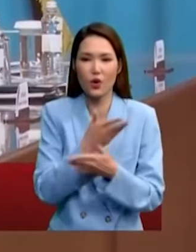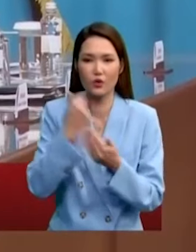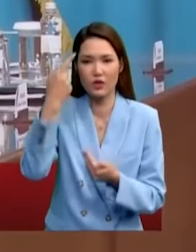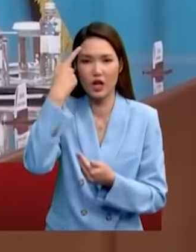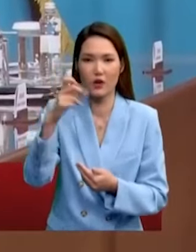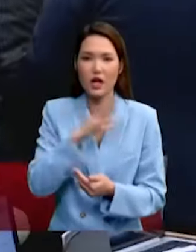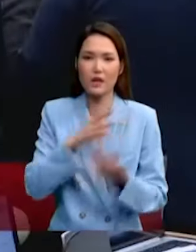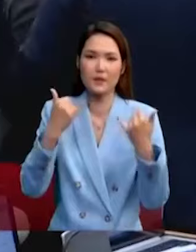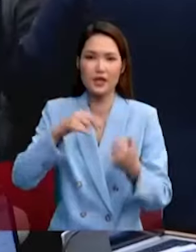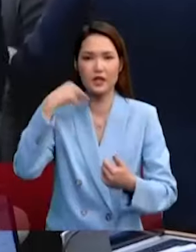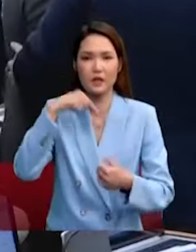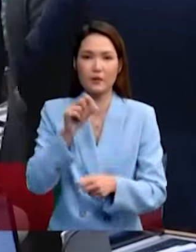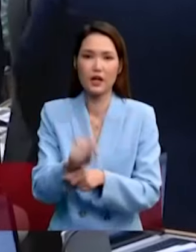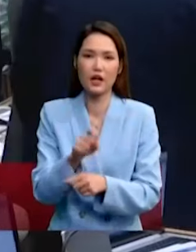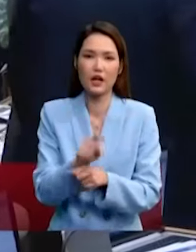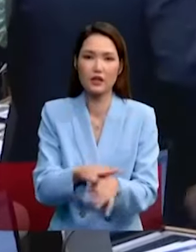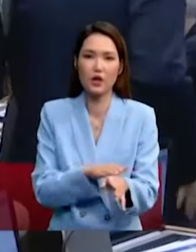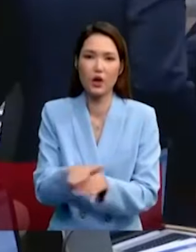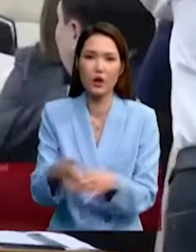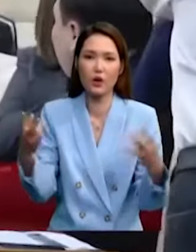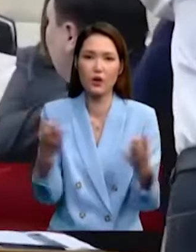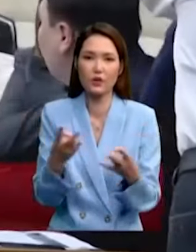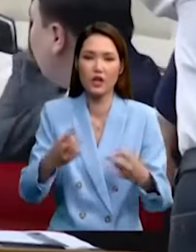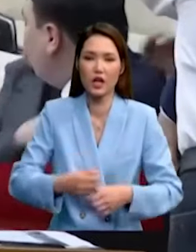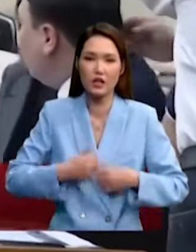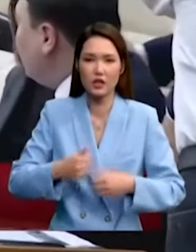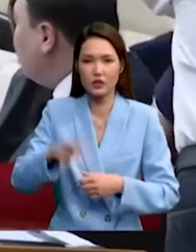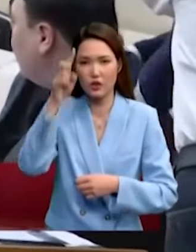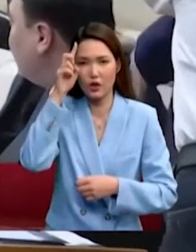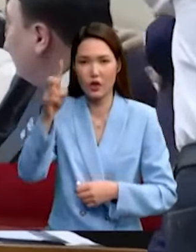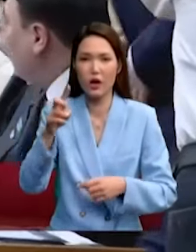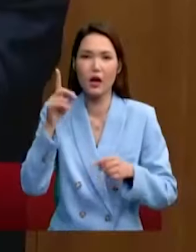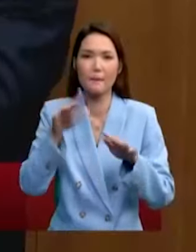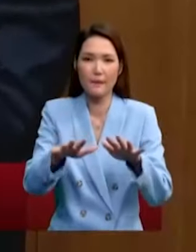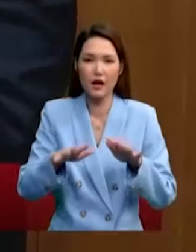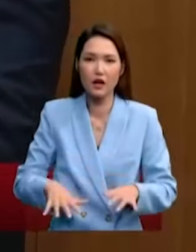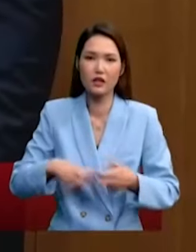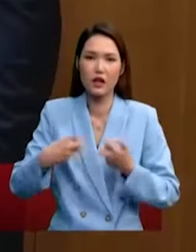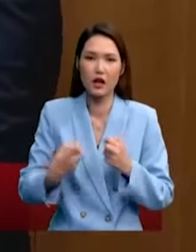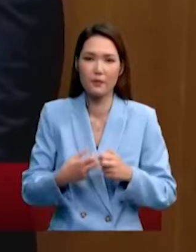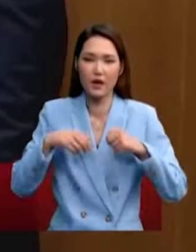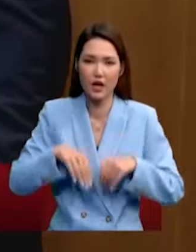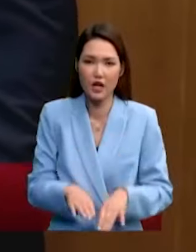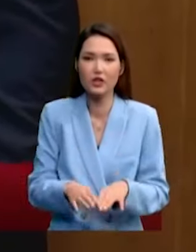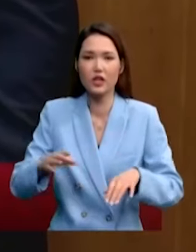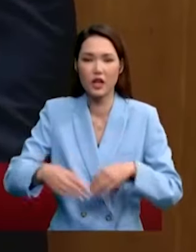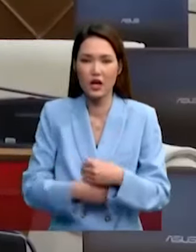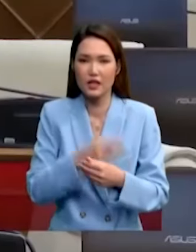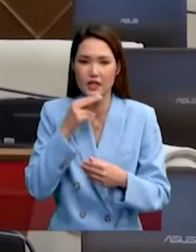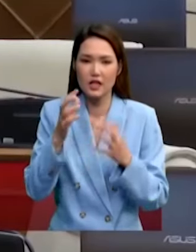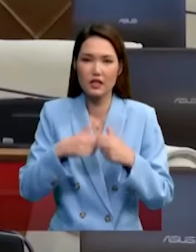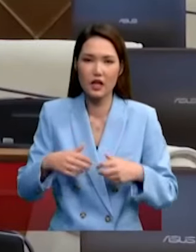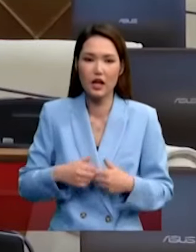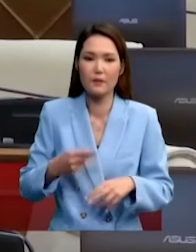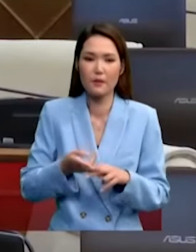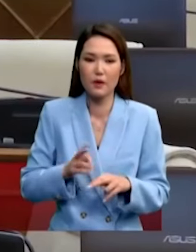еді. Енді президенттің тапсырмасын орындау үшін жанталасқан үкімет пен парламент мәселені шешудің қамына қайта кірісті.